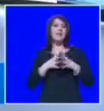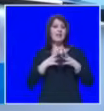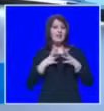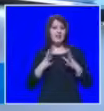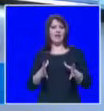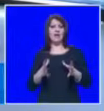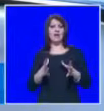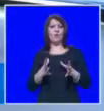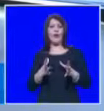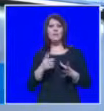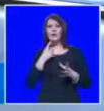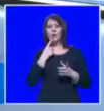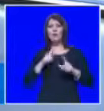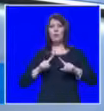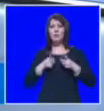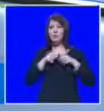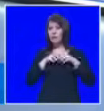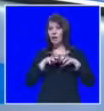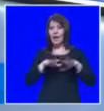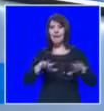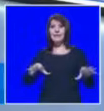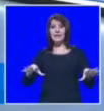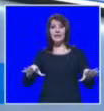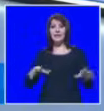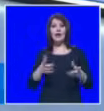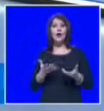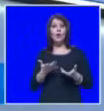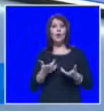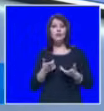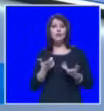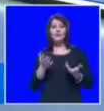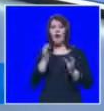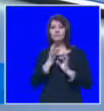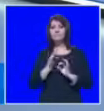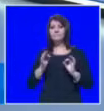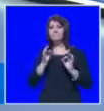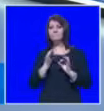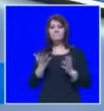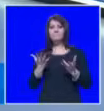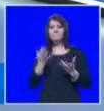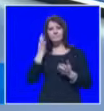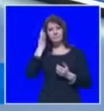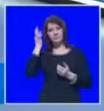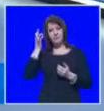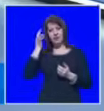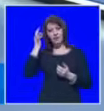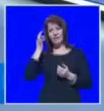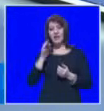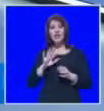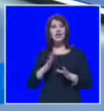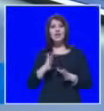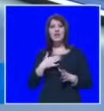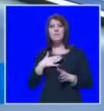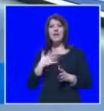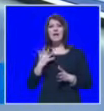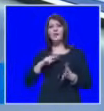който някакси много бързо се разрасна, който изцяло е лишен от каквато и да било фактология или почва, че има